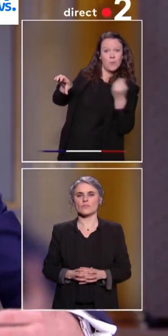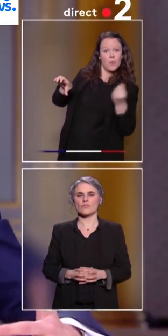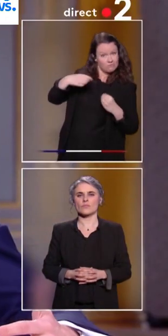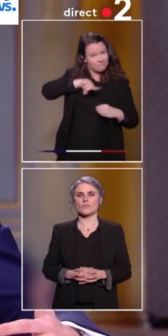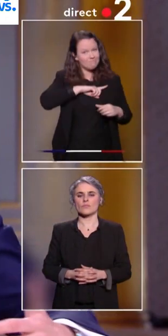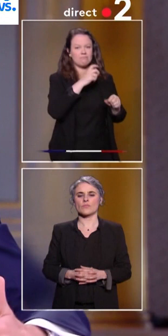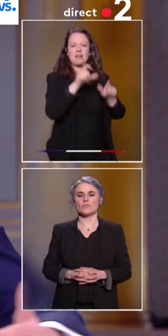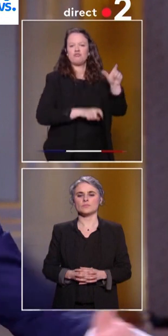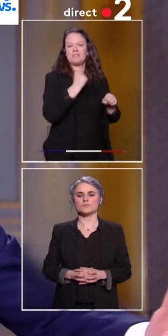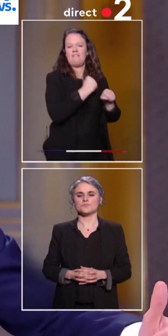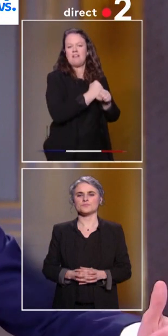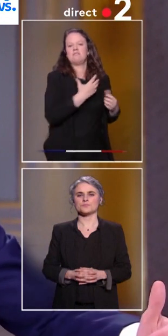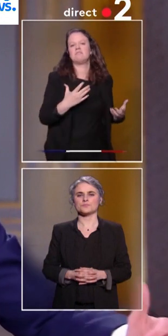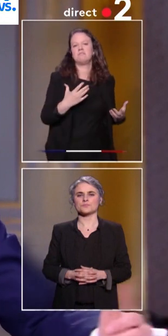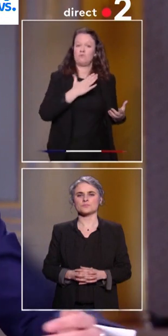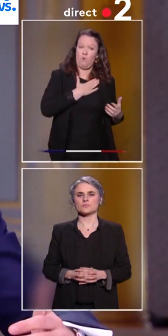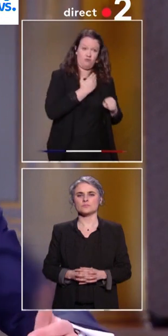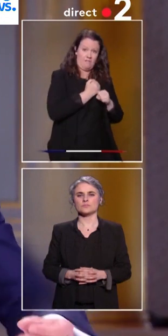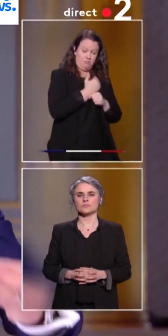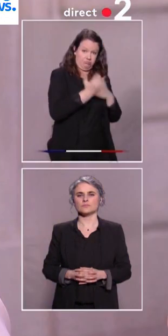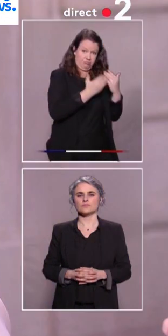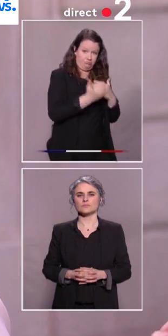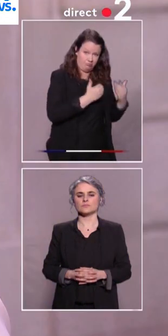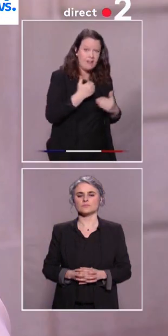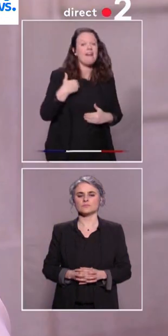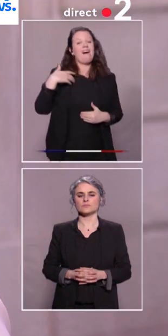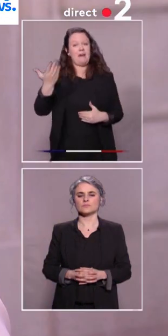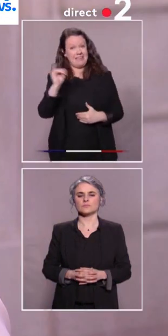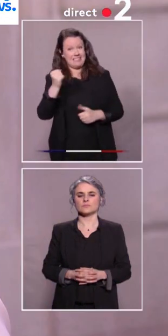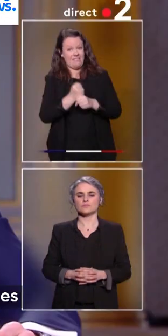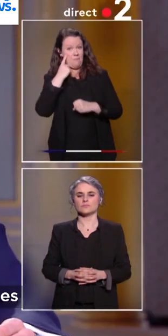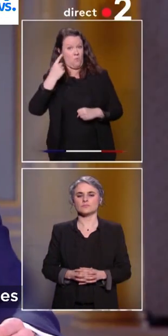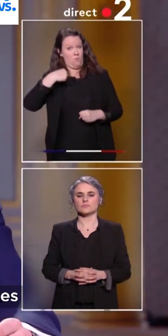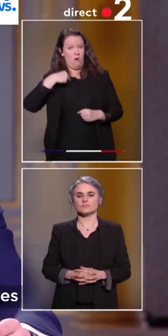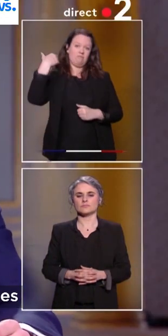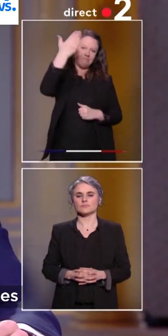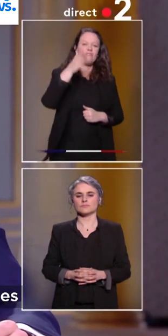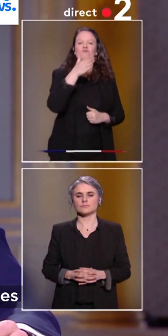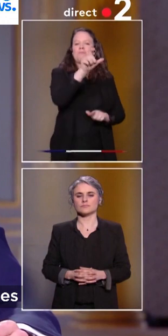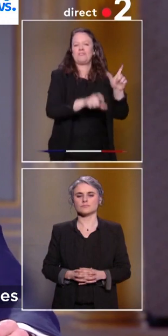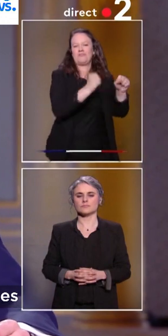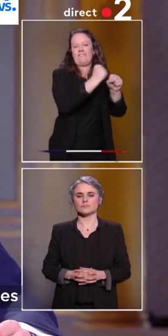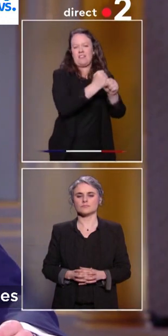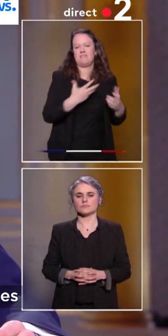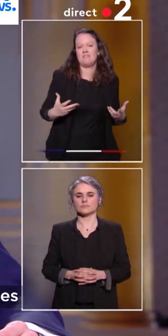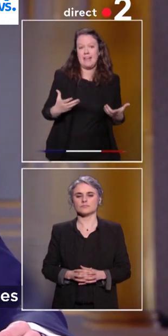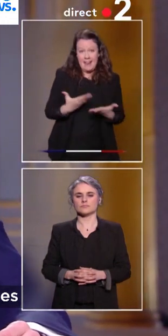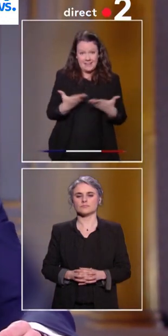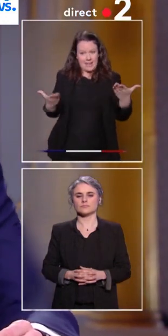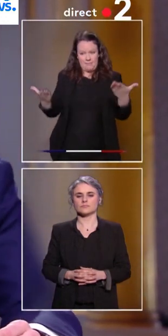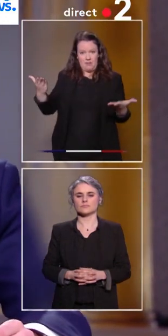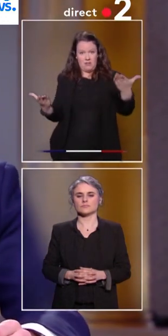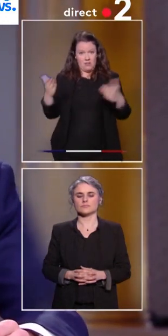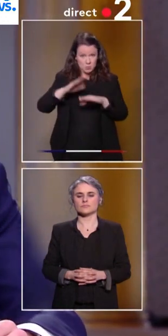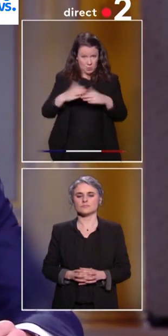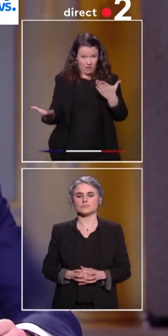Donc oui, il n'y a pas 36 solutions si on veut que le régime soit équilibré. Il ne l'est plus. Et plus on va attendre, plus il se dégradera. Donc